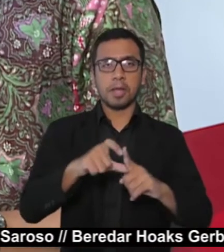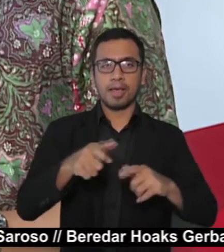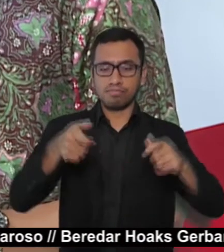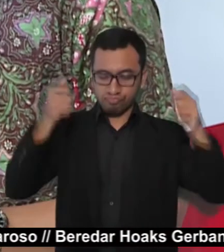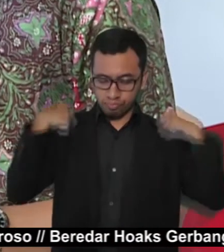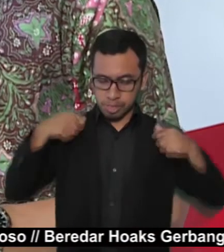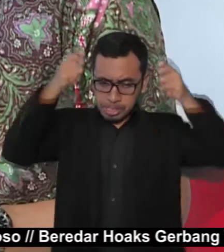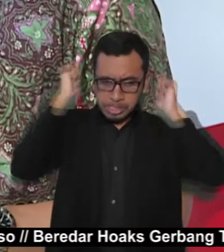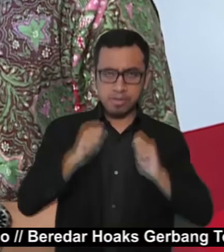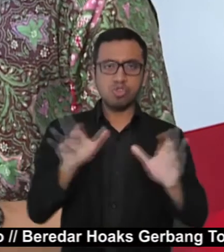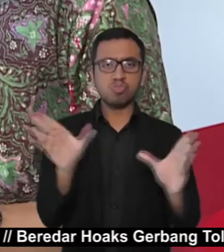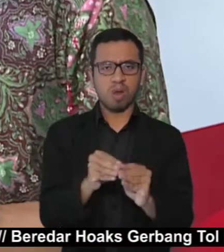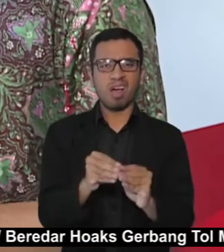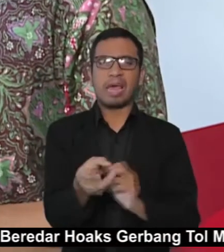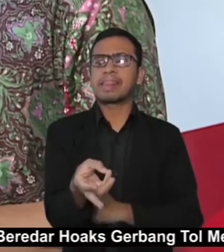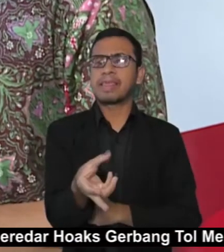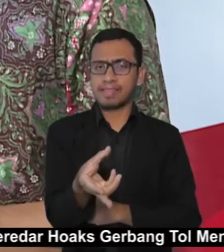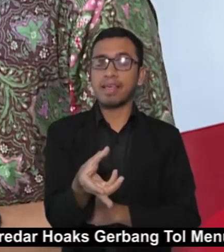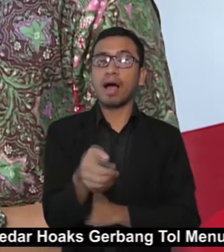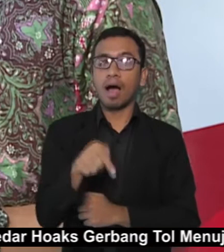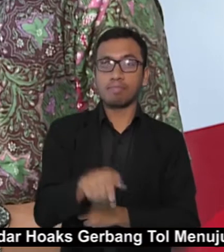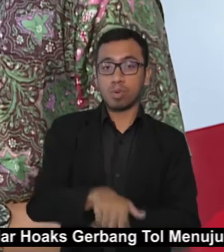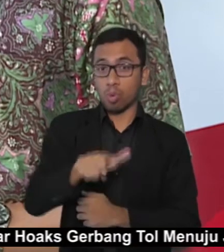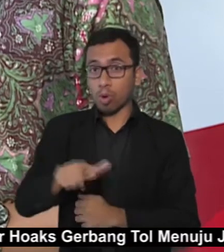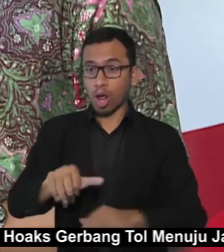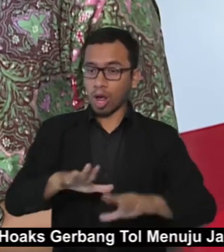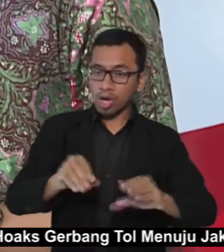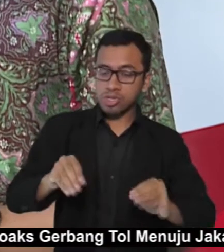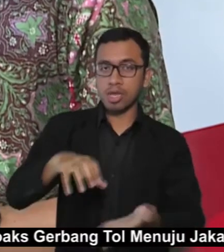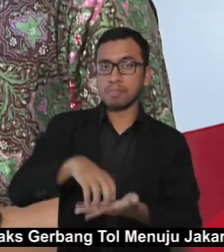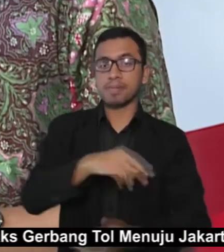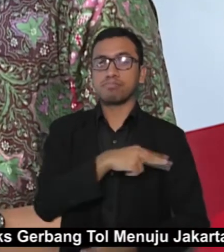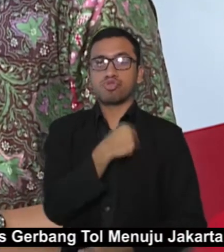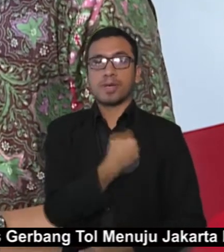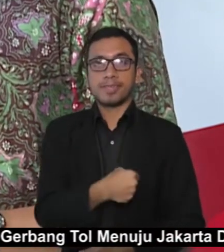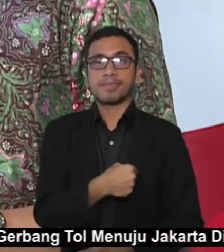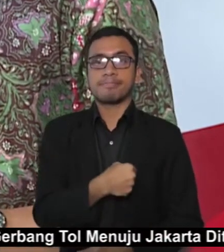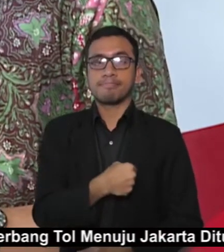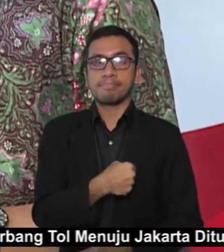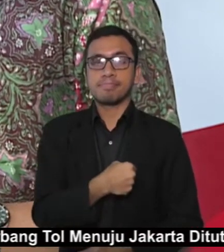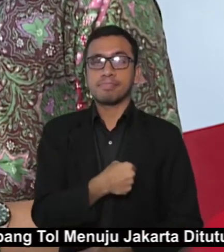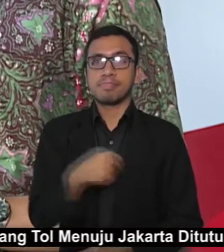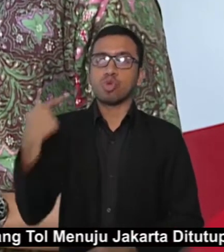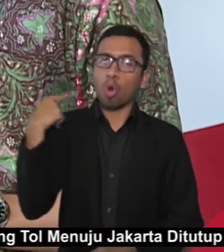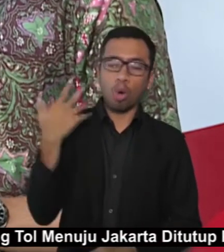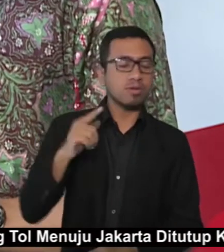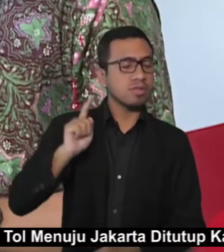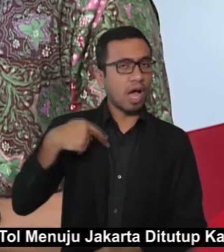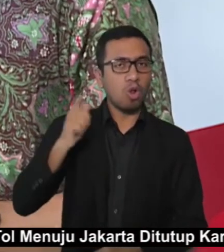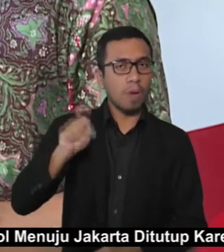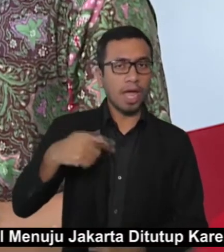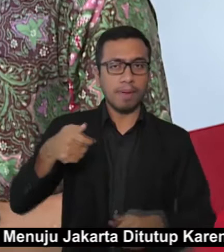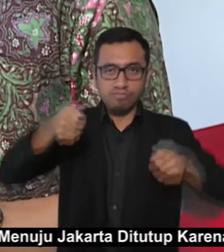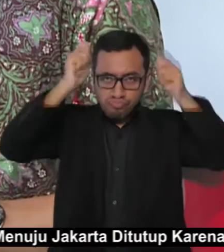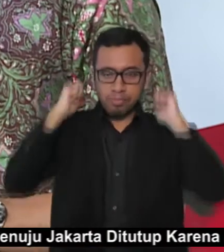Seluruh aktivitas yang dilakukan oleh Bapak Ibu yang ada di Puskesmas jangan lupa untuk terus menggunakan alat pelindung diri